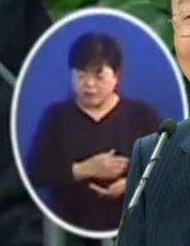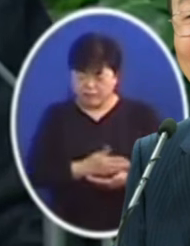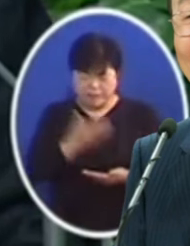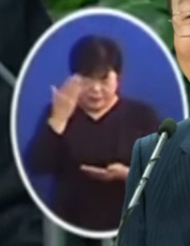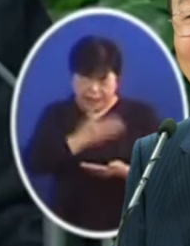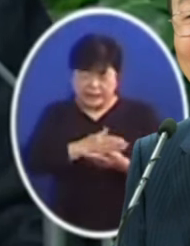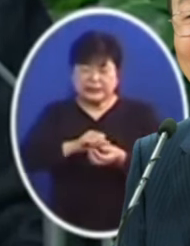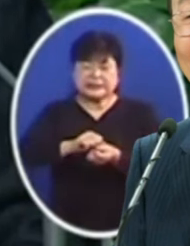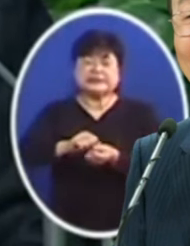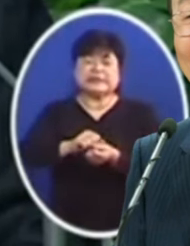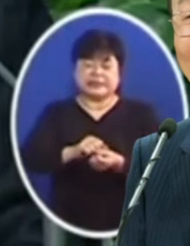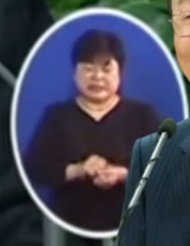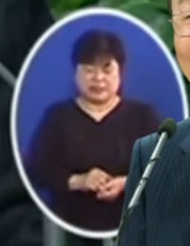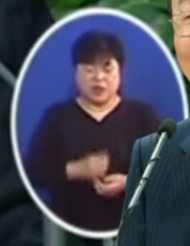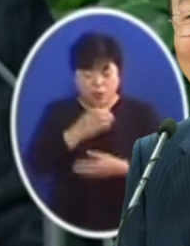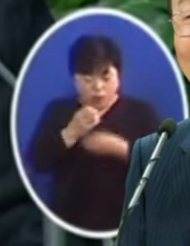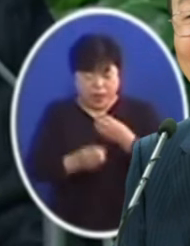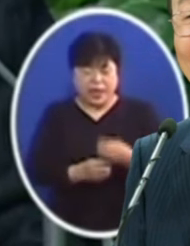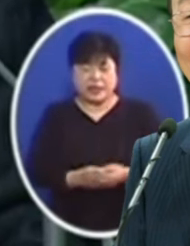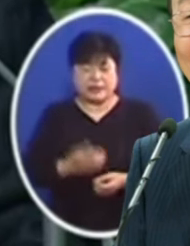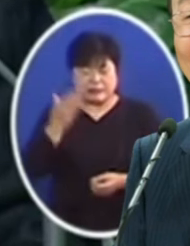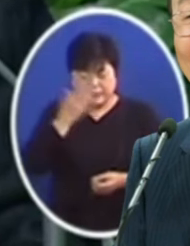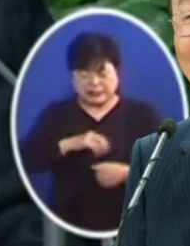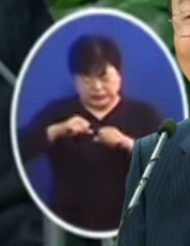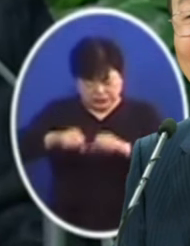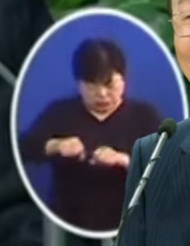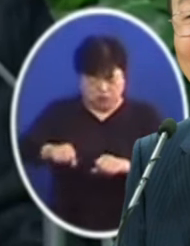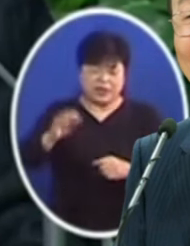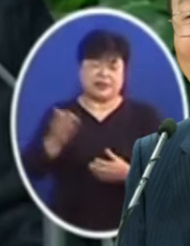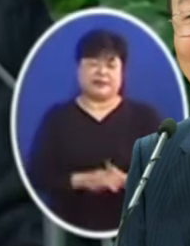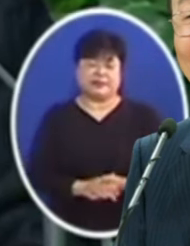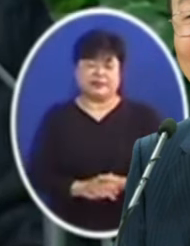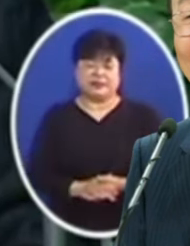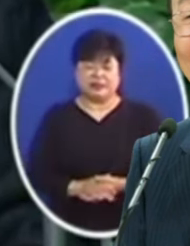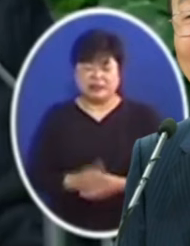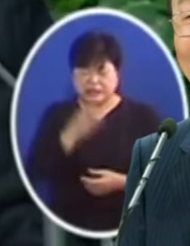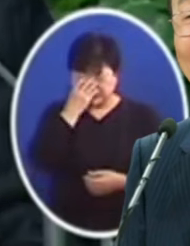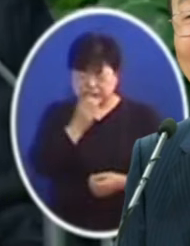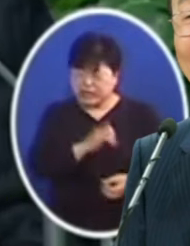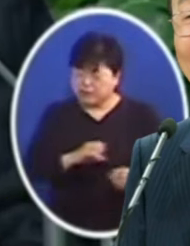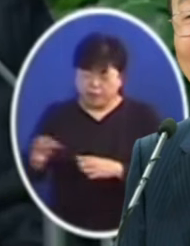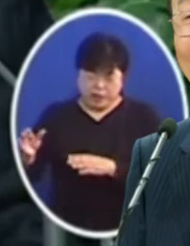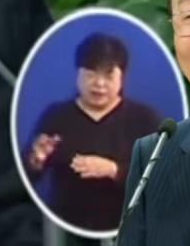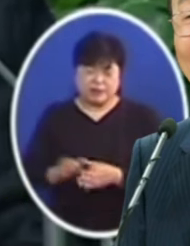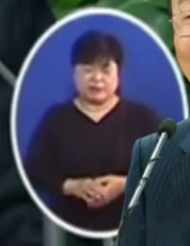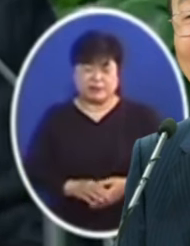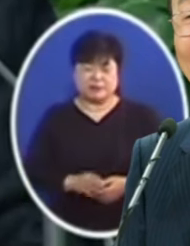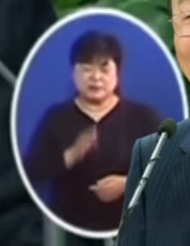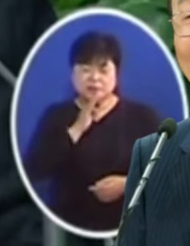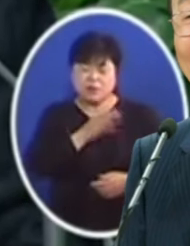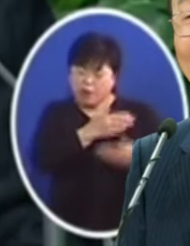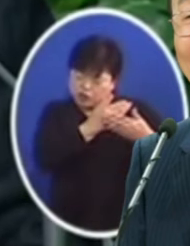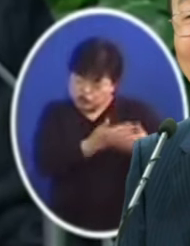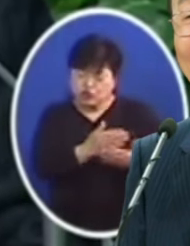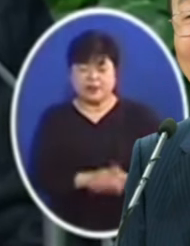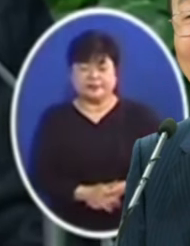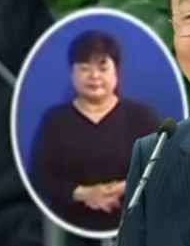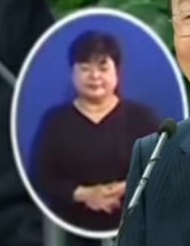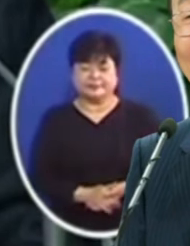되는 것입니다. 회개로 청소해야 되는 것입니다. 쓰레기를 비우는 것은 절대로 중요한